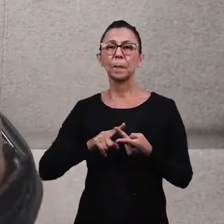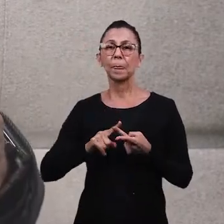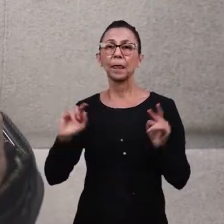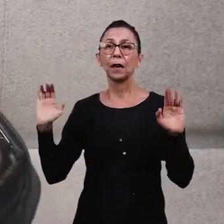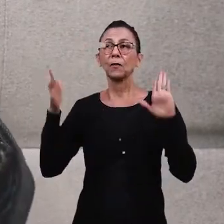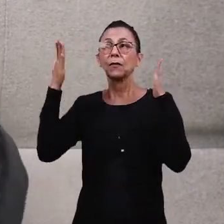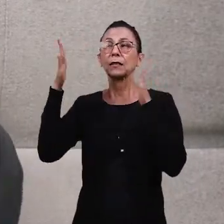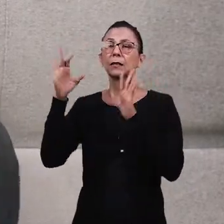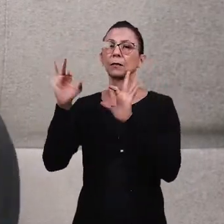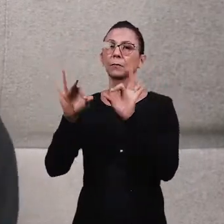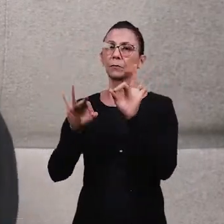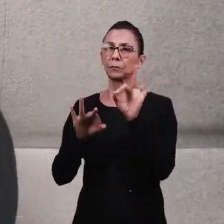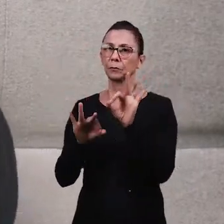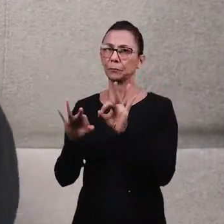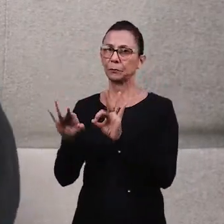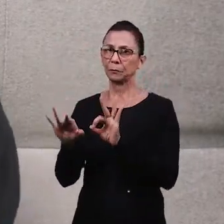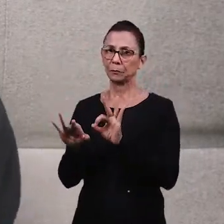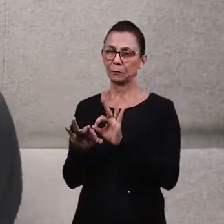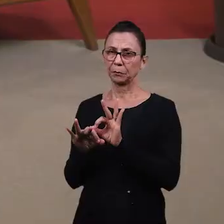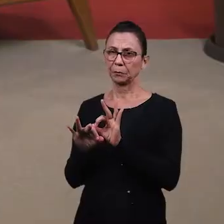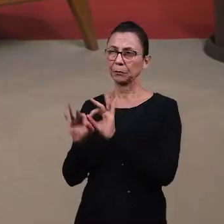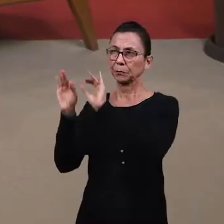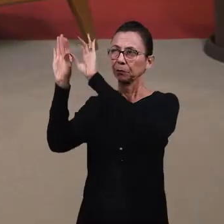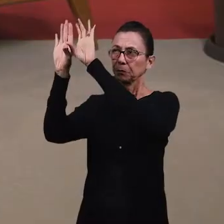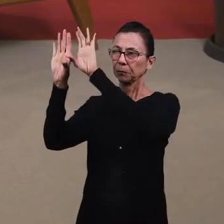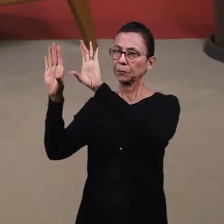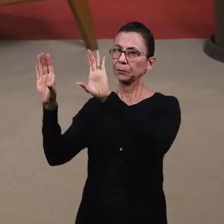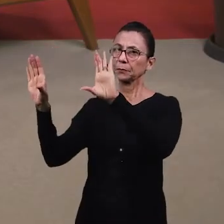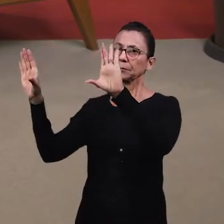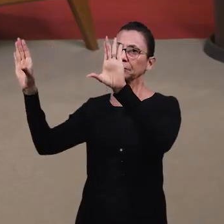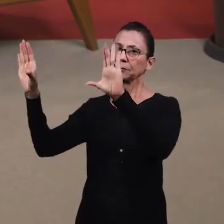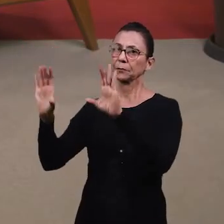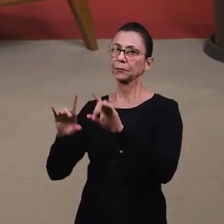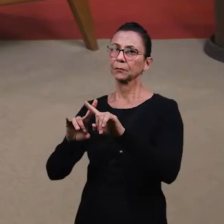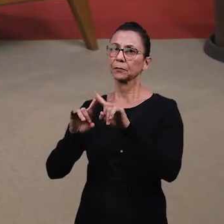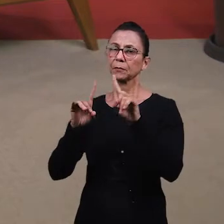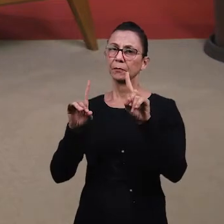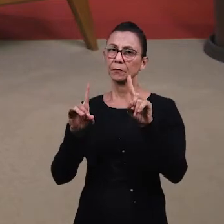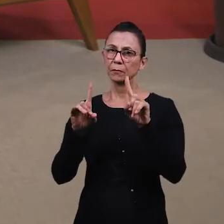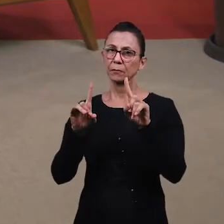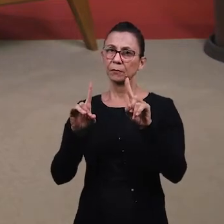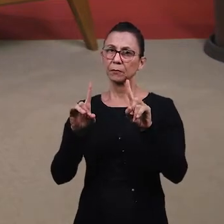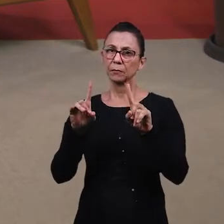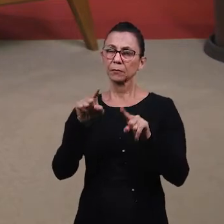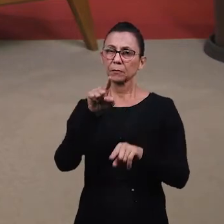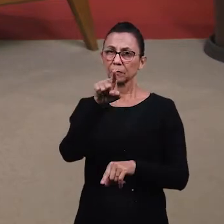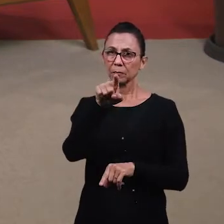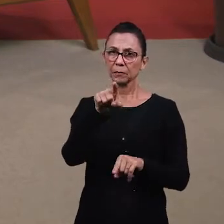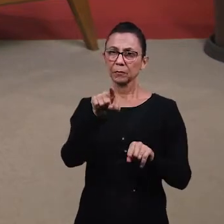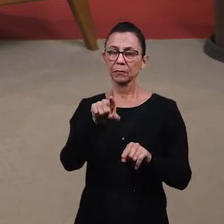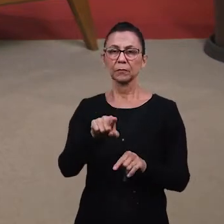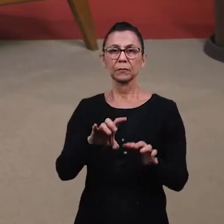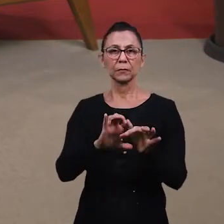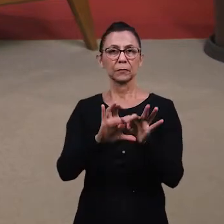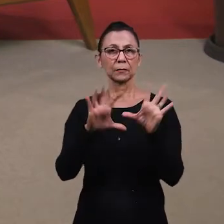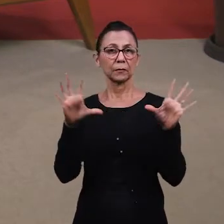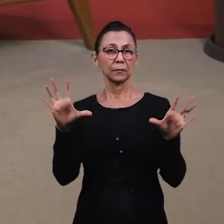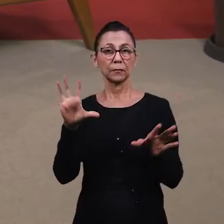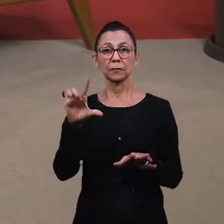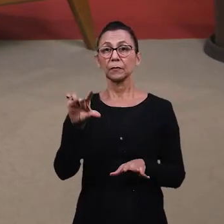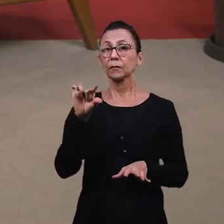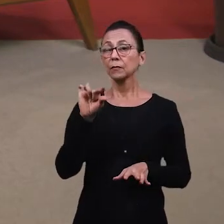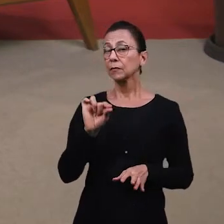amour. La fête est prête. Mais l'homme, il a le